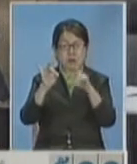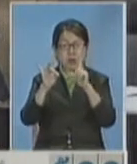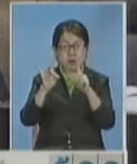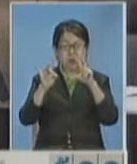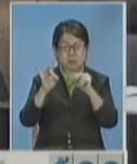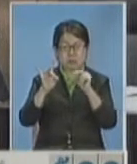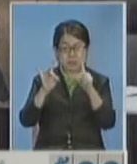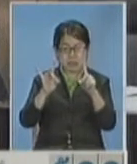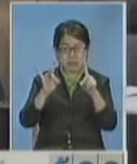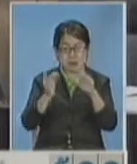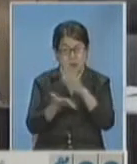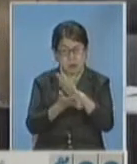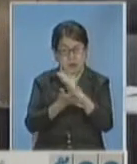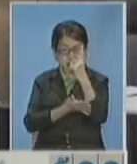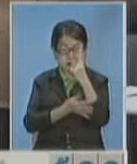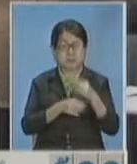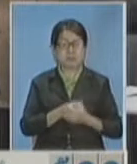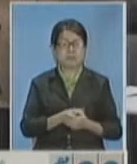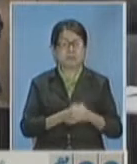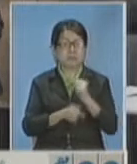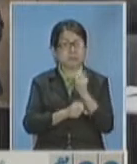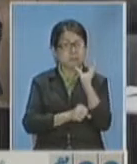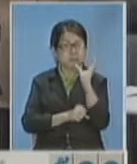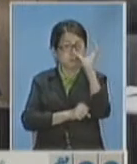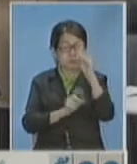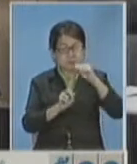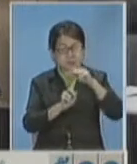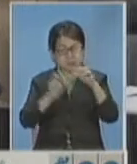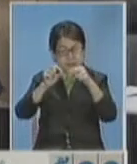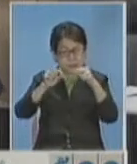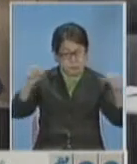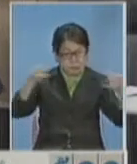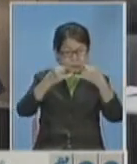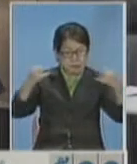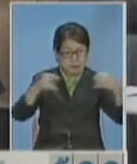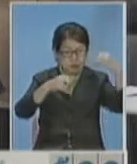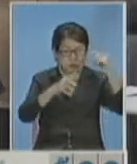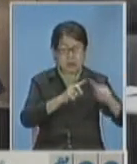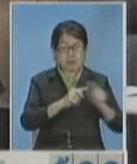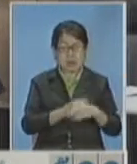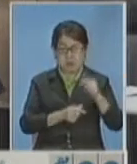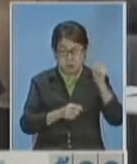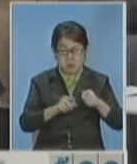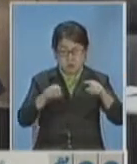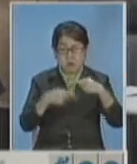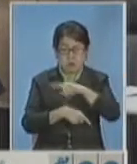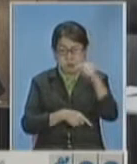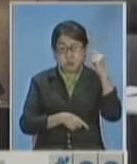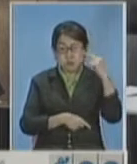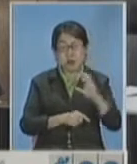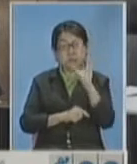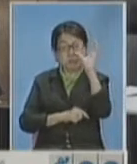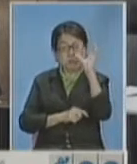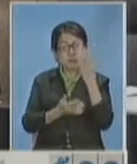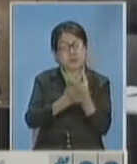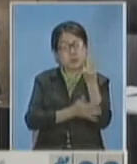89,131 บาทต่อ1โรงเรียนนะคะต้องตอบให้ได้นะคะเพราะว่าปกติ Wi-Fi แต่ละจุดเนี่ยถ้าใครเคยติดตั้งก็จะทราบนะคะว่าแต่ละจุดเนี่ยประม